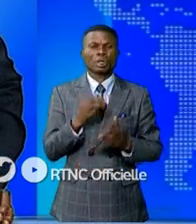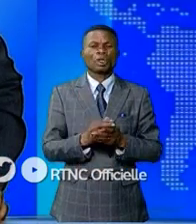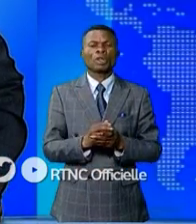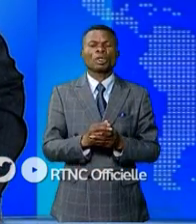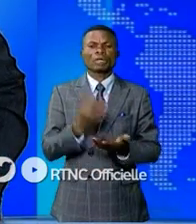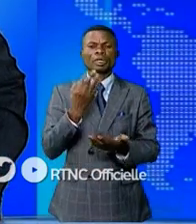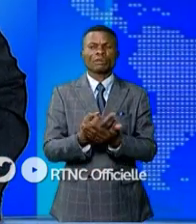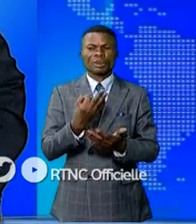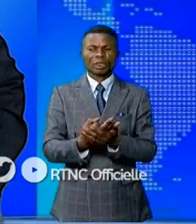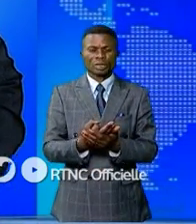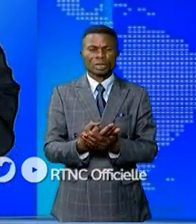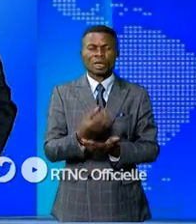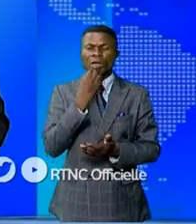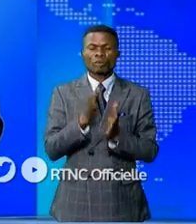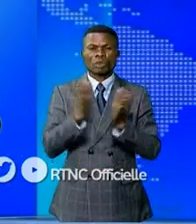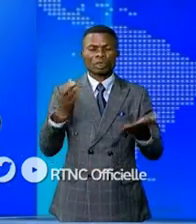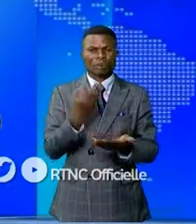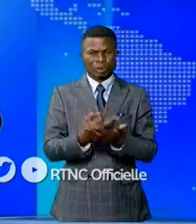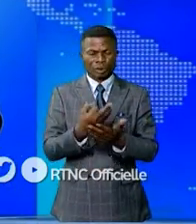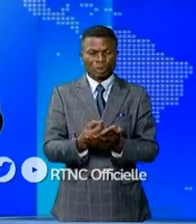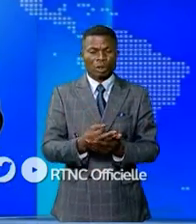Inspection générale des finances, à l'issue de la mission